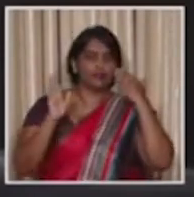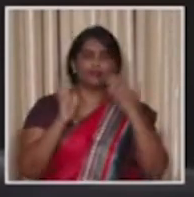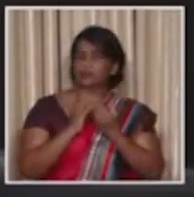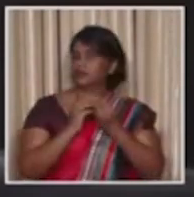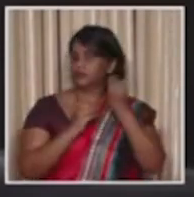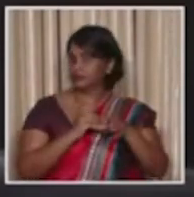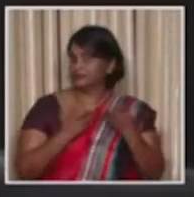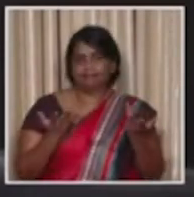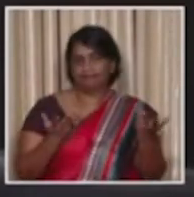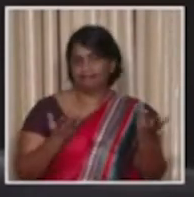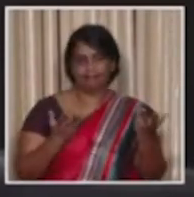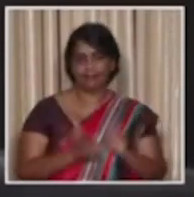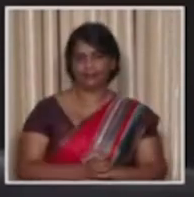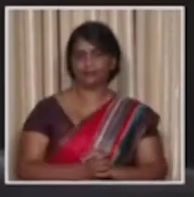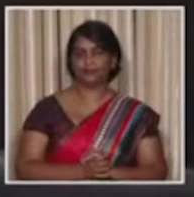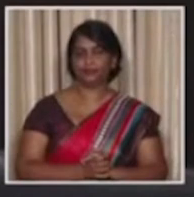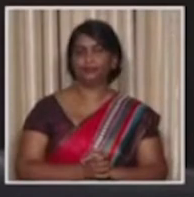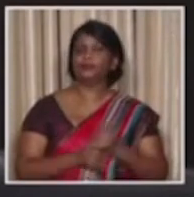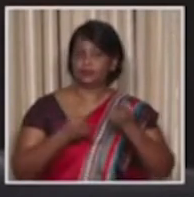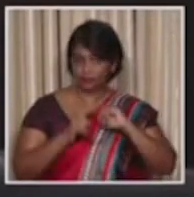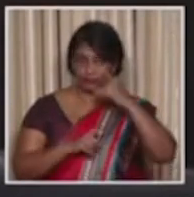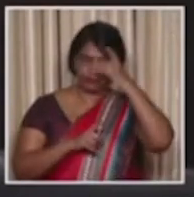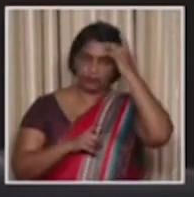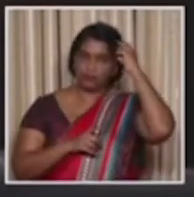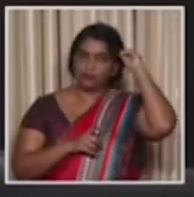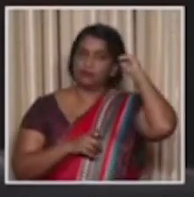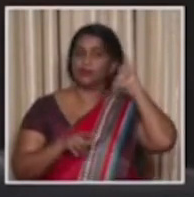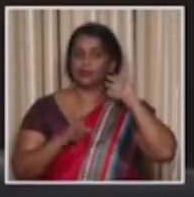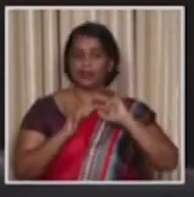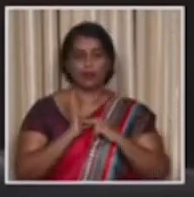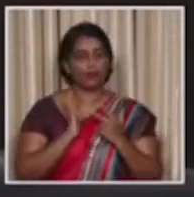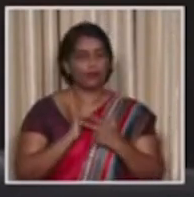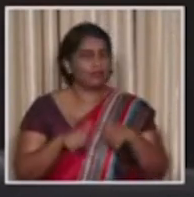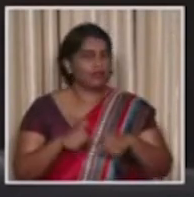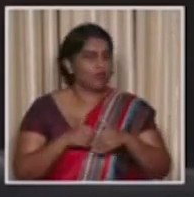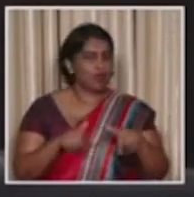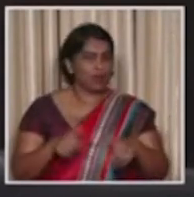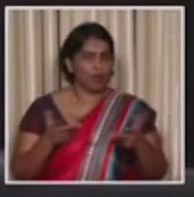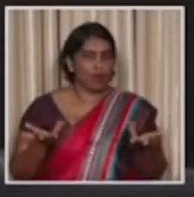තිබුණේ නැත. ඊළඟට ඔබතුමා අහනවා මෙම ව්‍යාපෘතිය මේ වන විට ප්‍රගතිය